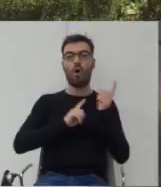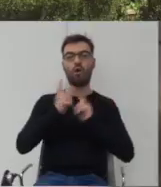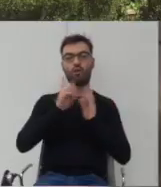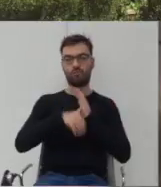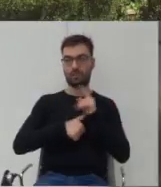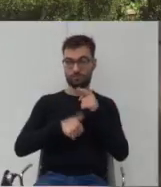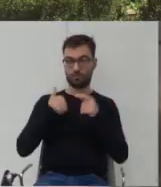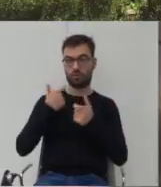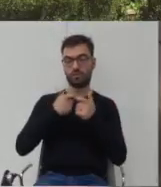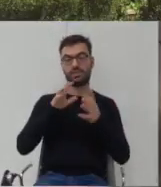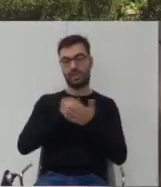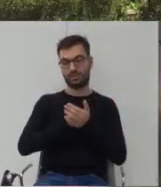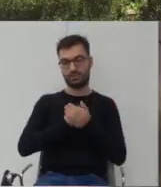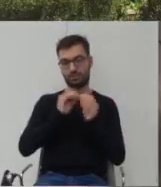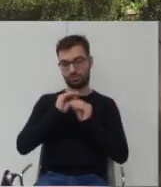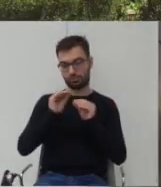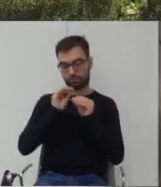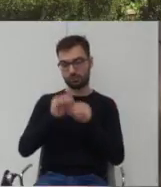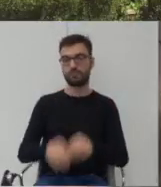Miejskich.